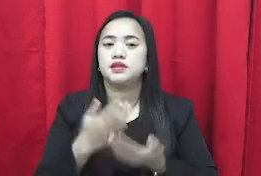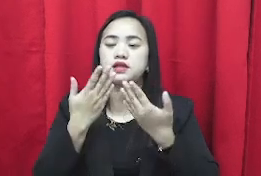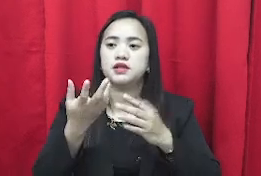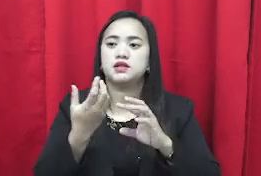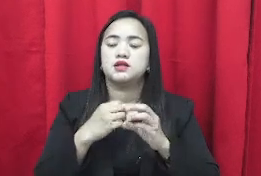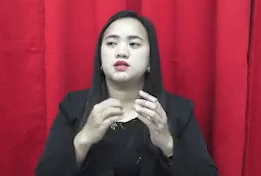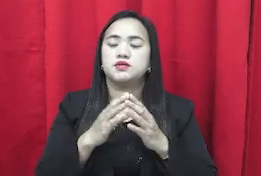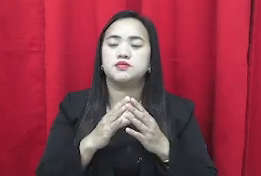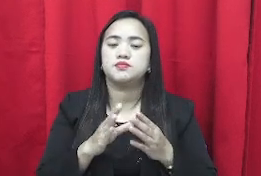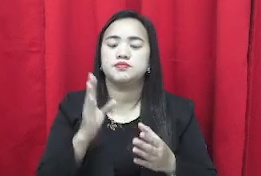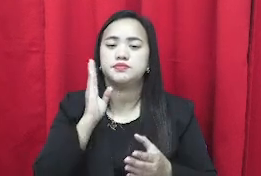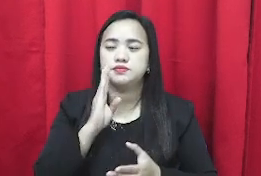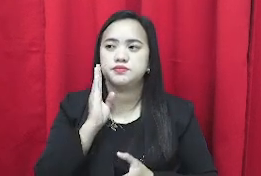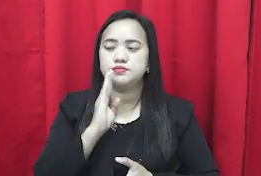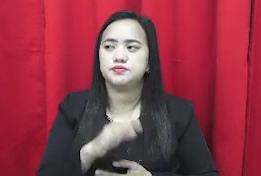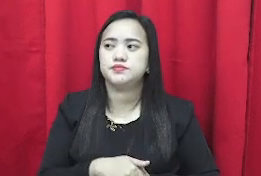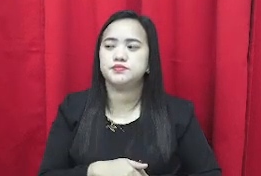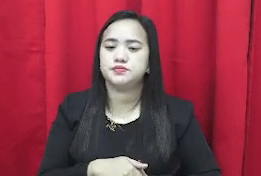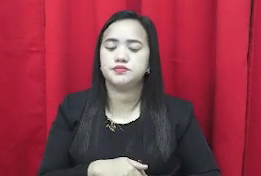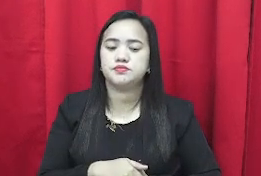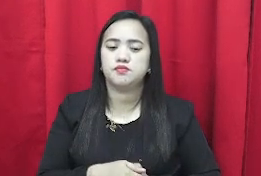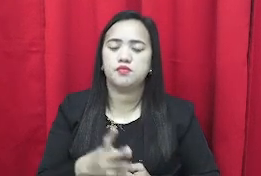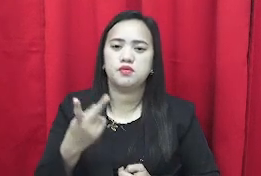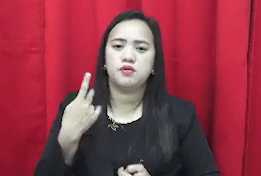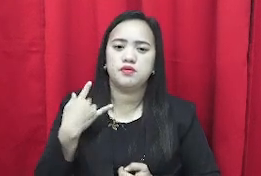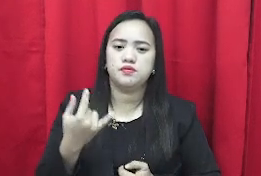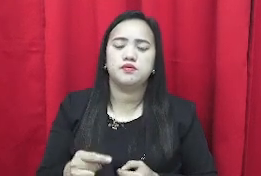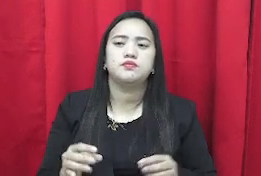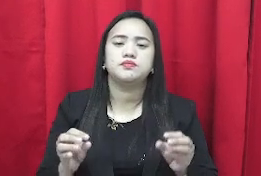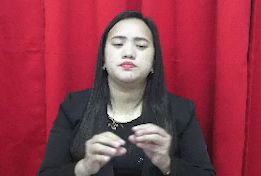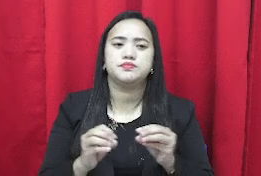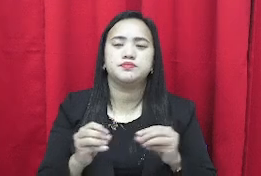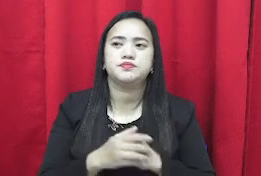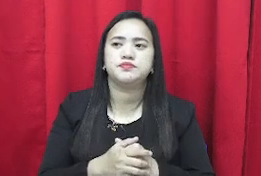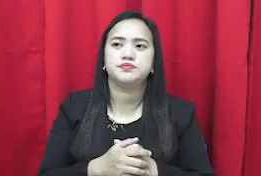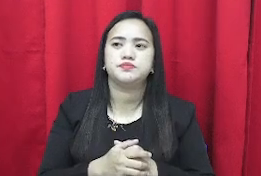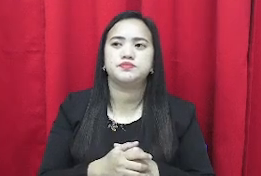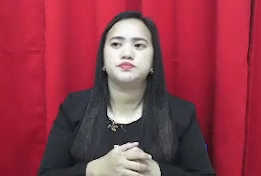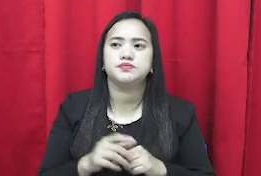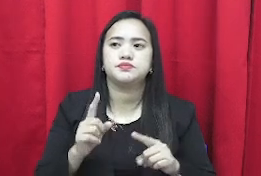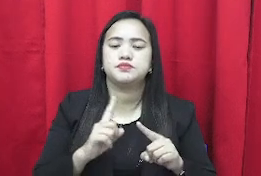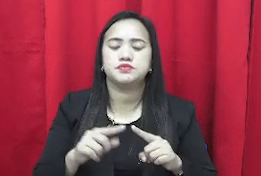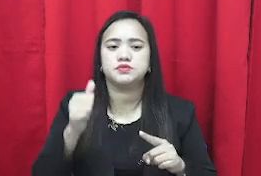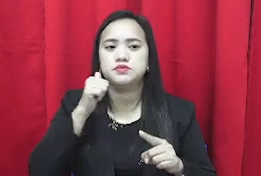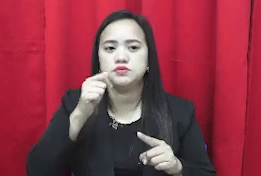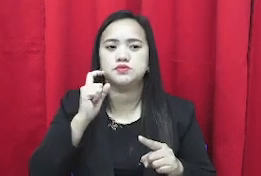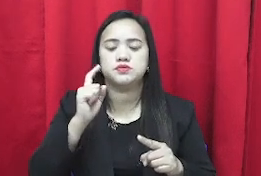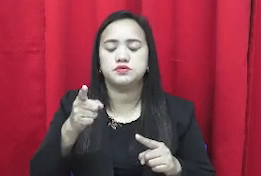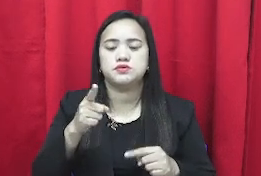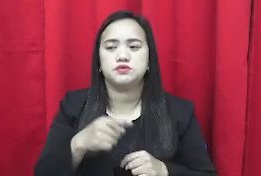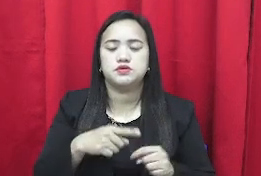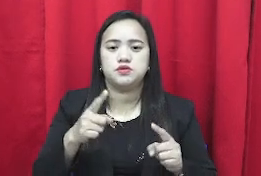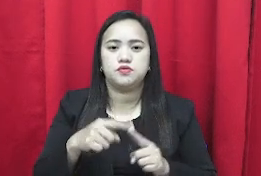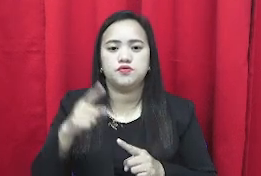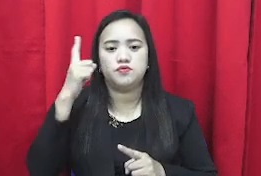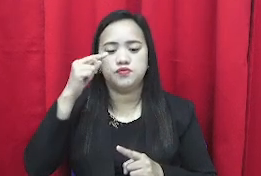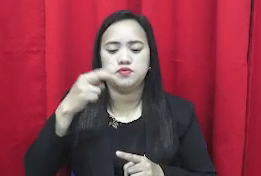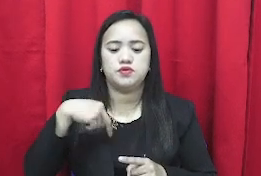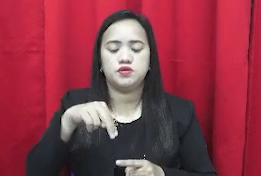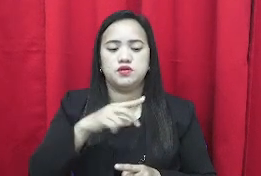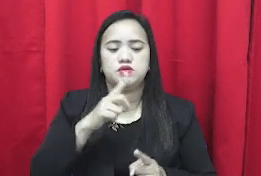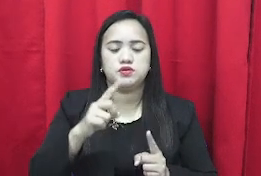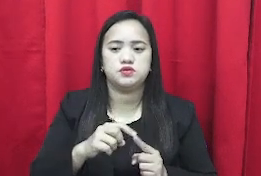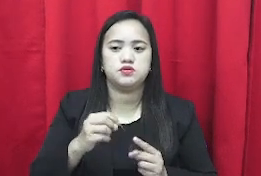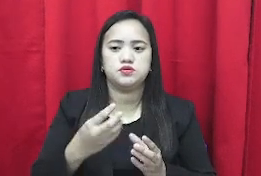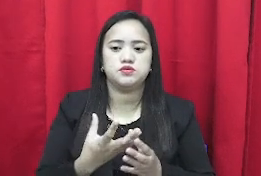ay Alam niyo Ito nga po wala po kaming ibang hangad dito kundi matul ito yung sinasabi namin magkatulungan tayo mga tatay lalong-lalo na